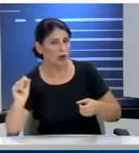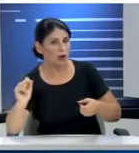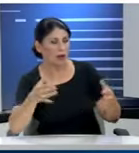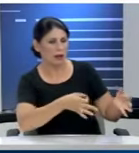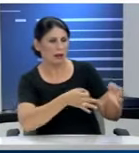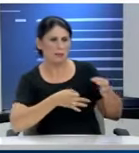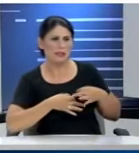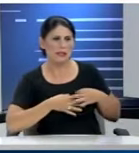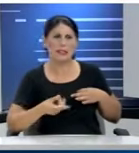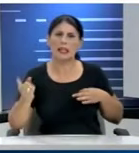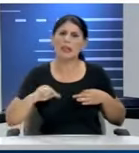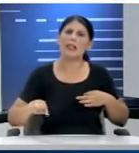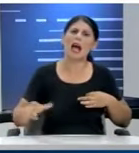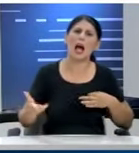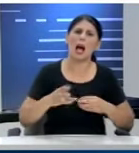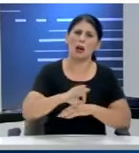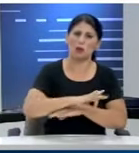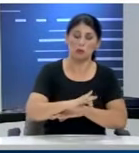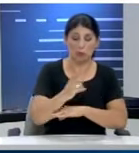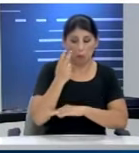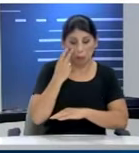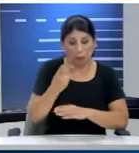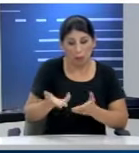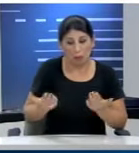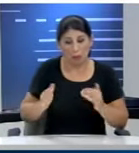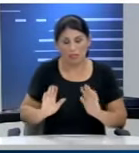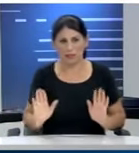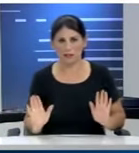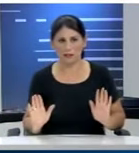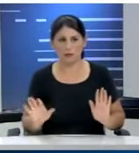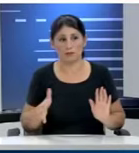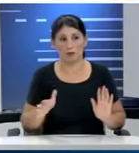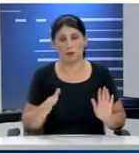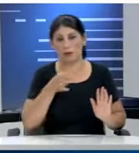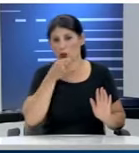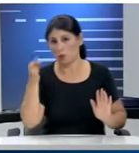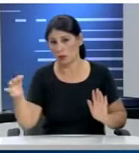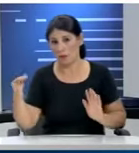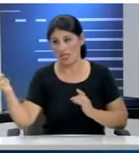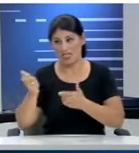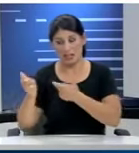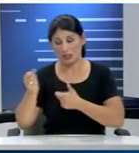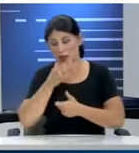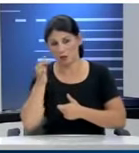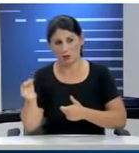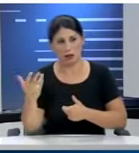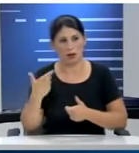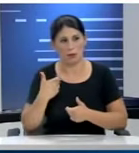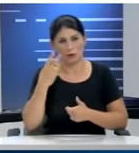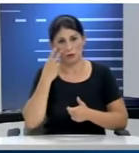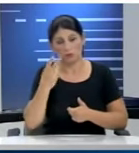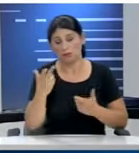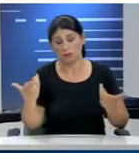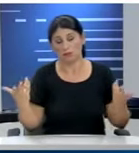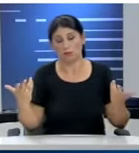σχέδιο, το οποίο ούτε το έχουμε δει, ούτε προφανώς το έχετε πει στους δανειστές, από όσα τουλάχιστον βλέπουν το